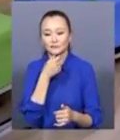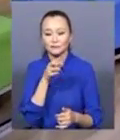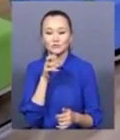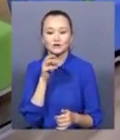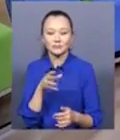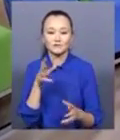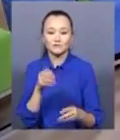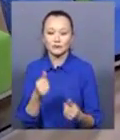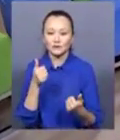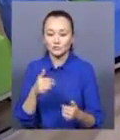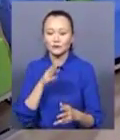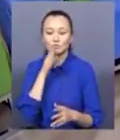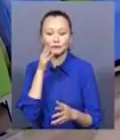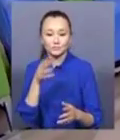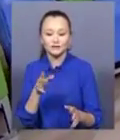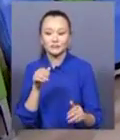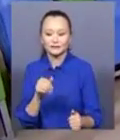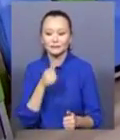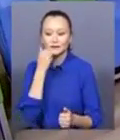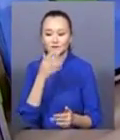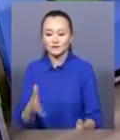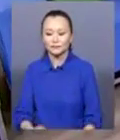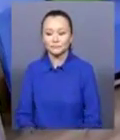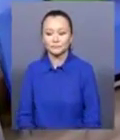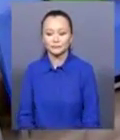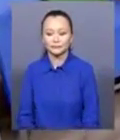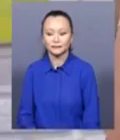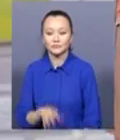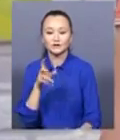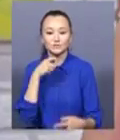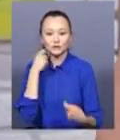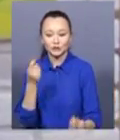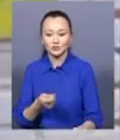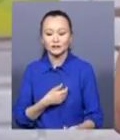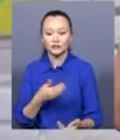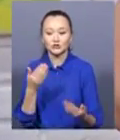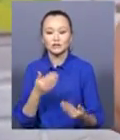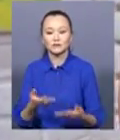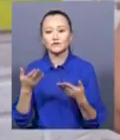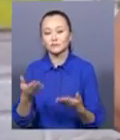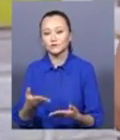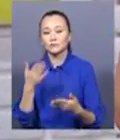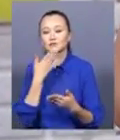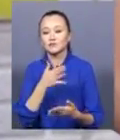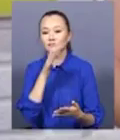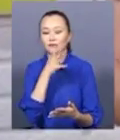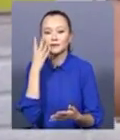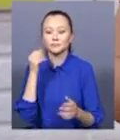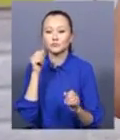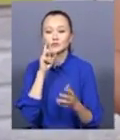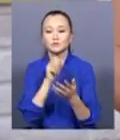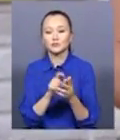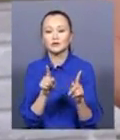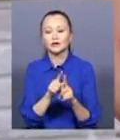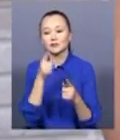хорошего, хорошего утра. Всем до свидания. Спасибо большое. С днем рождения еще раз. Спасибо. Ну а сейчас вот о чем. В последнее время в Алма-Ате можно заметить